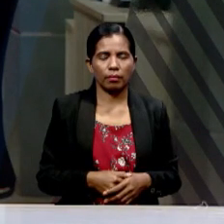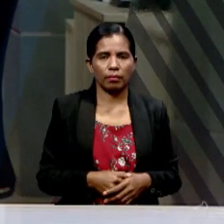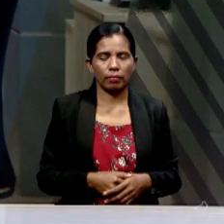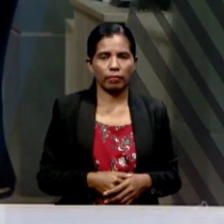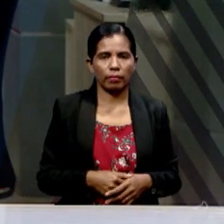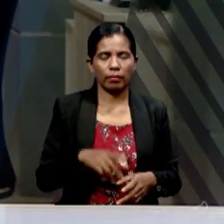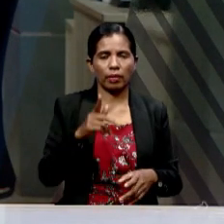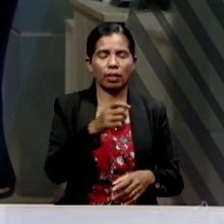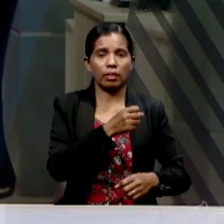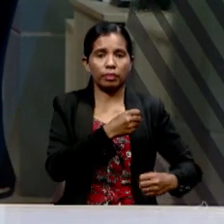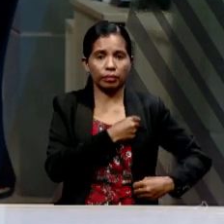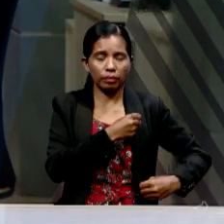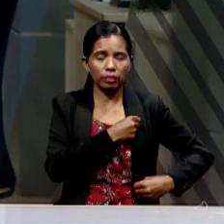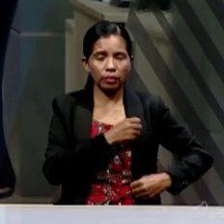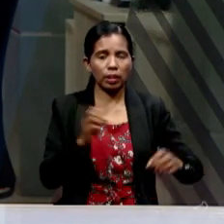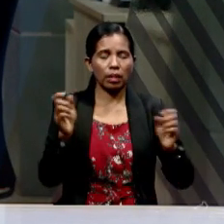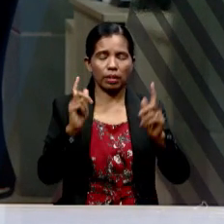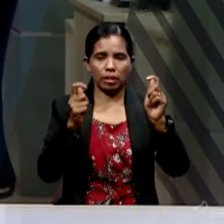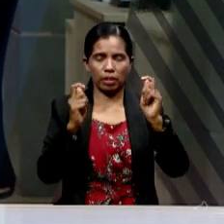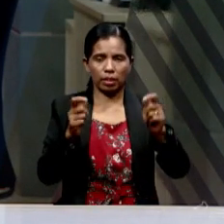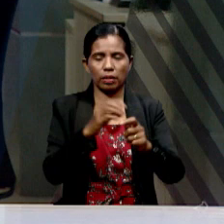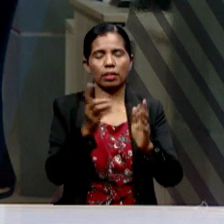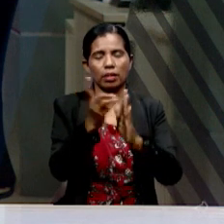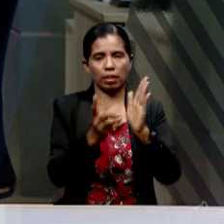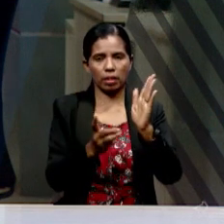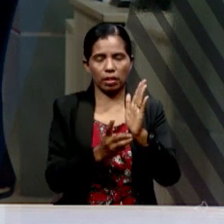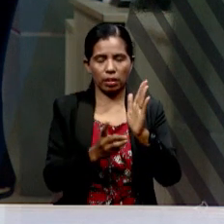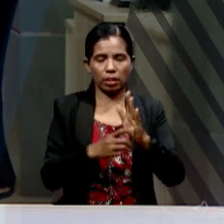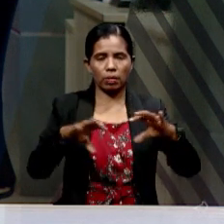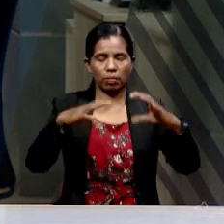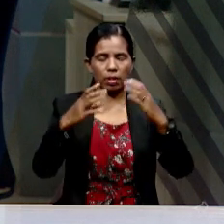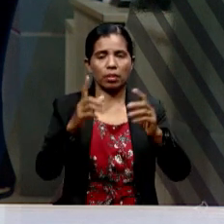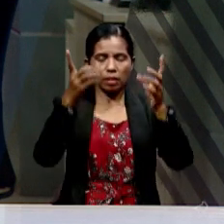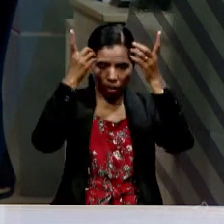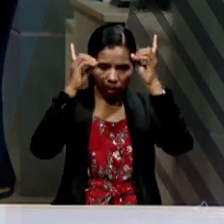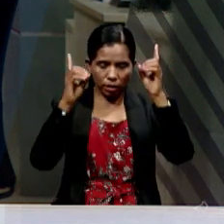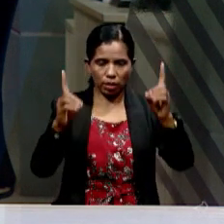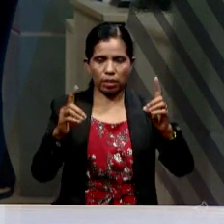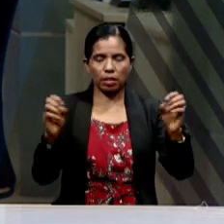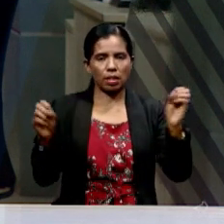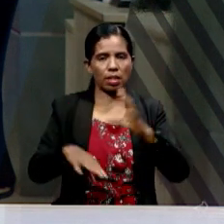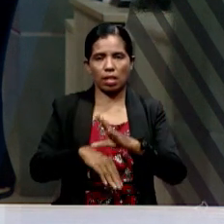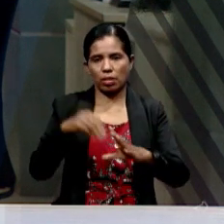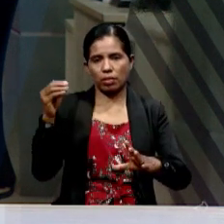Kadetis FFV Deteli nebela tuir teste, tuir data nebe komisaun di sidi, konsidera eliminado.